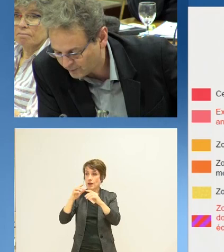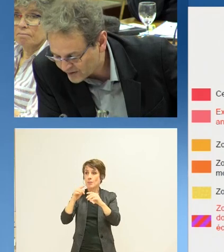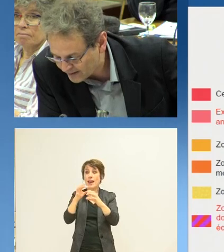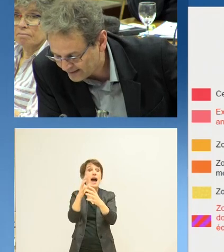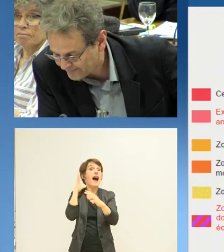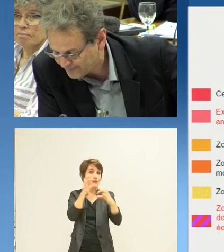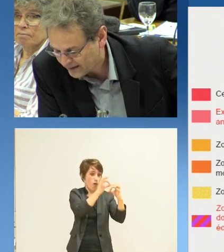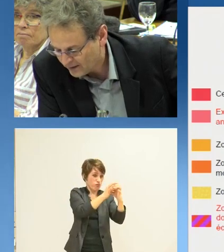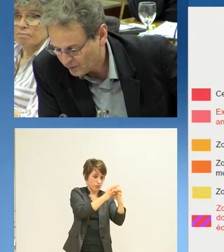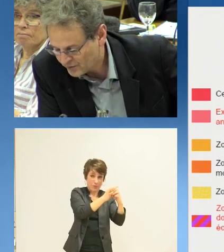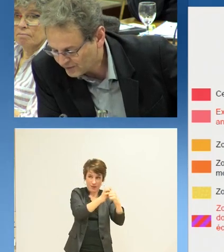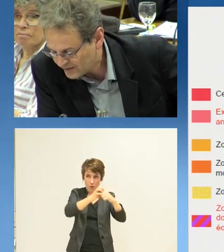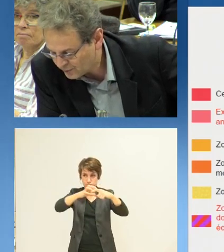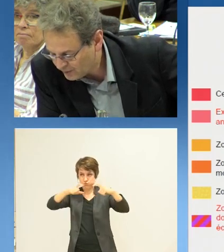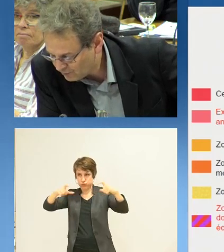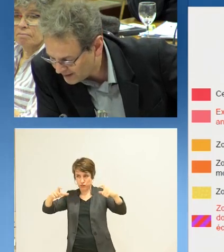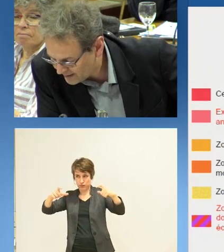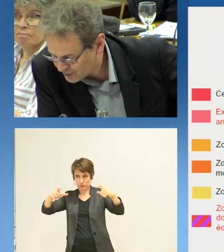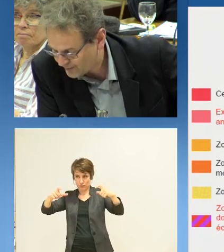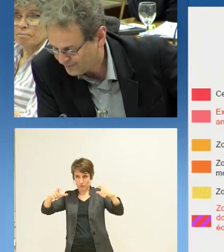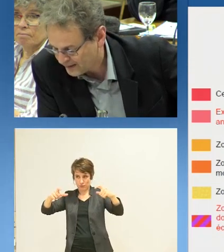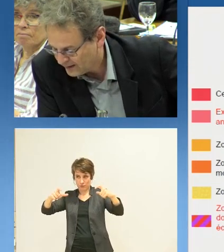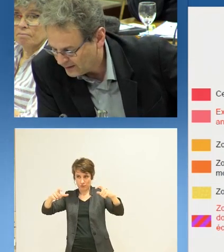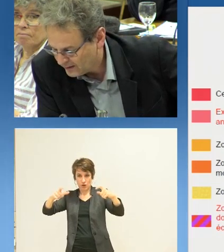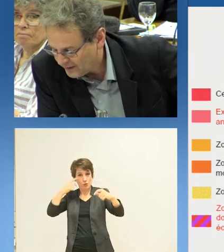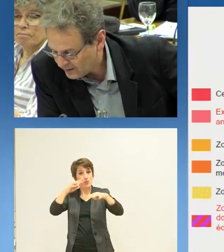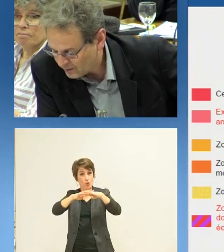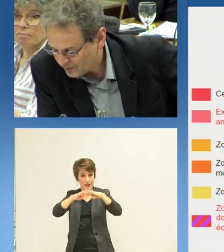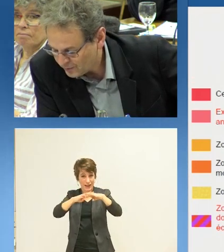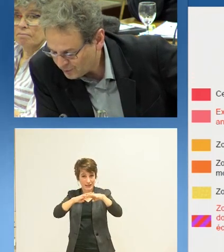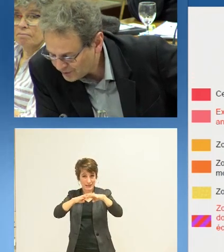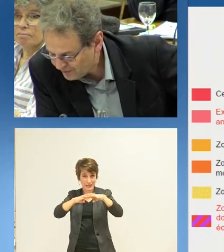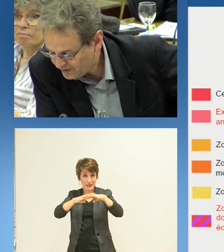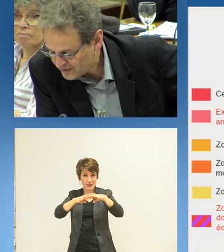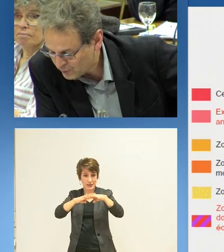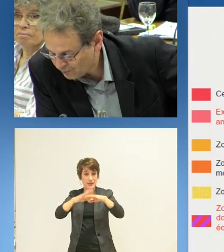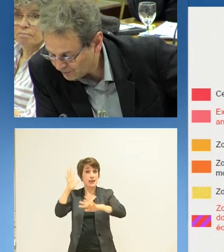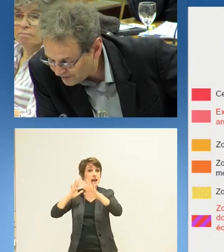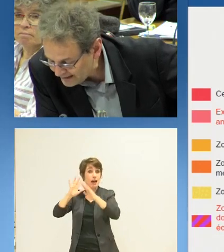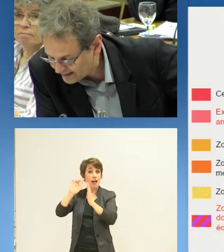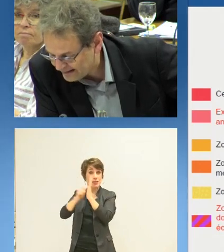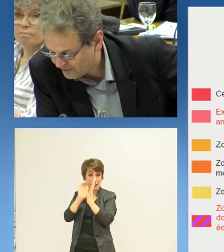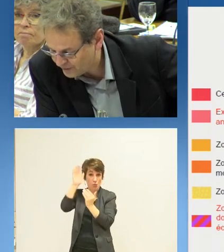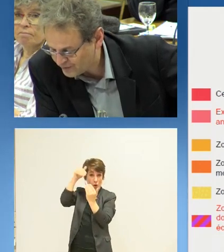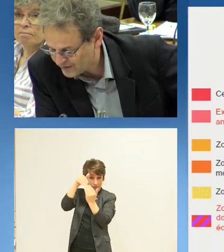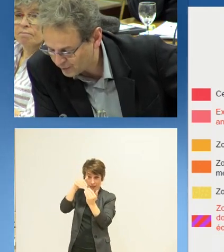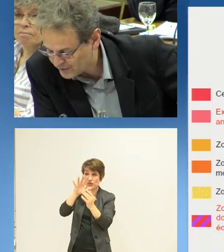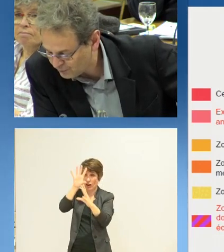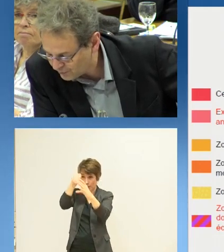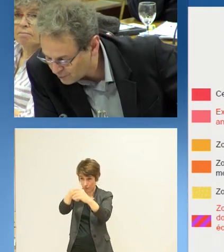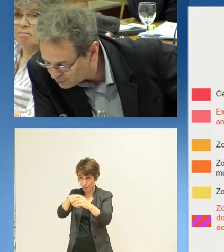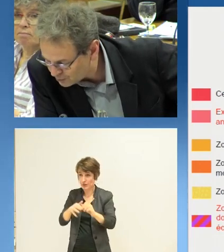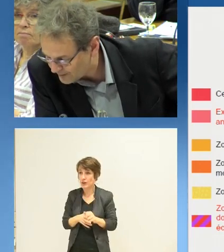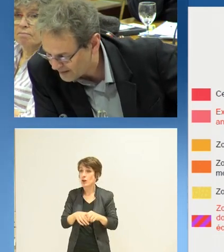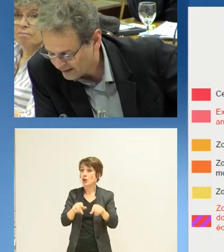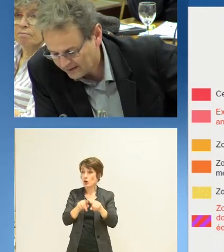quartiers haussmannien au centre historique du moyen âge mais une redéfinition plus fines a été faite aussi sur les zones